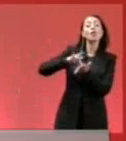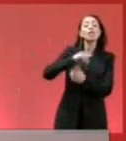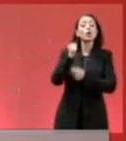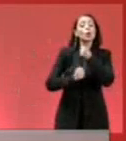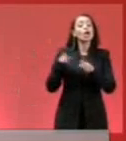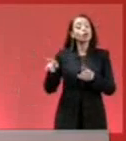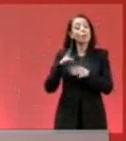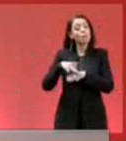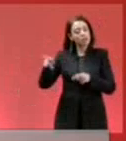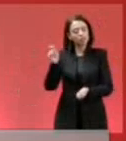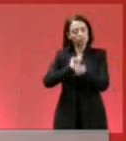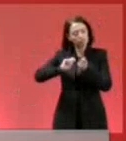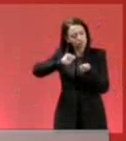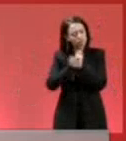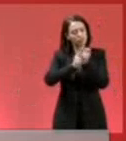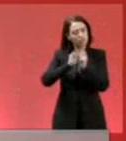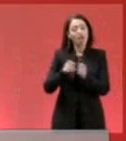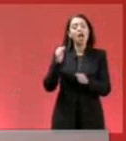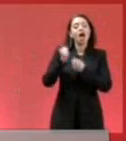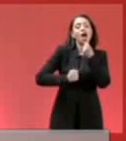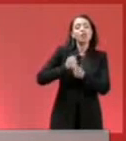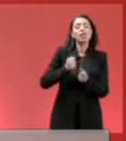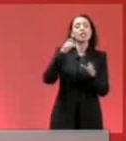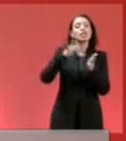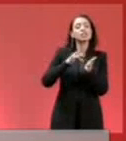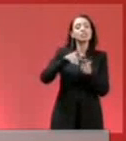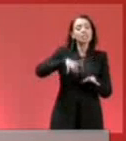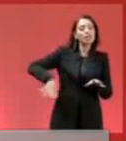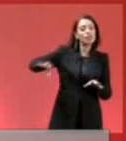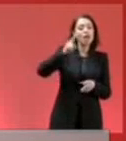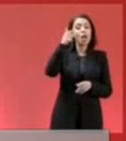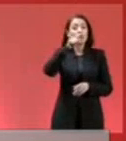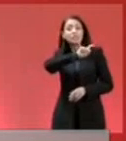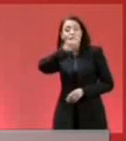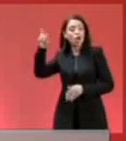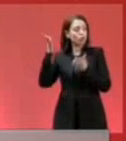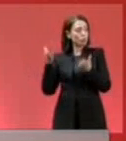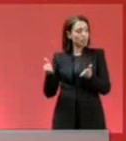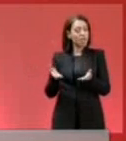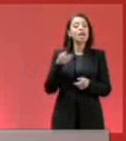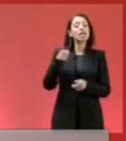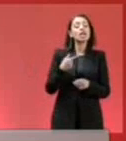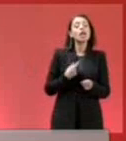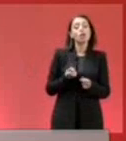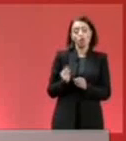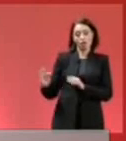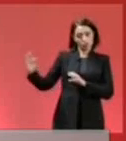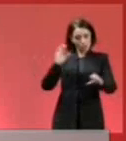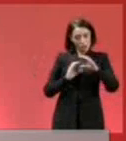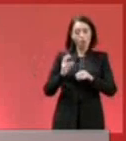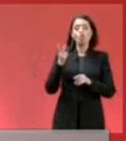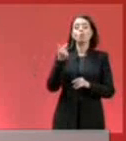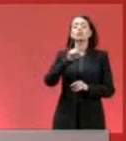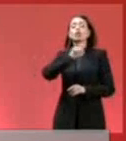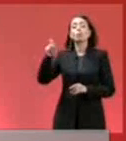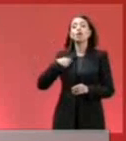Πάτρας με παρεμβάσεις σε αθλητικές εγκαταστάσεις συνολικού ύψους 1,5 εκατομμυρίου, αλλά και με την αποπληρωμή 2,5 εκατομμυρίων ευρώ